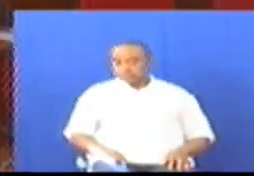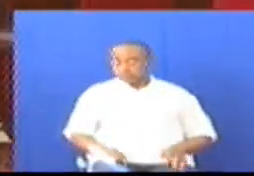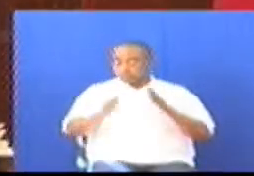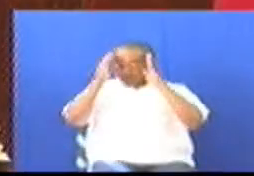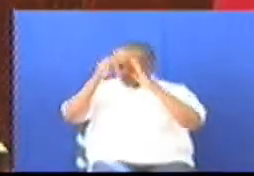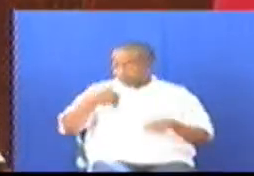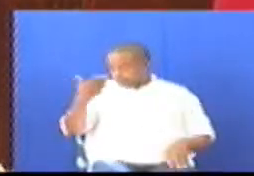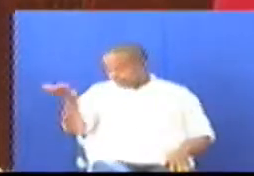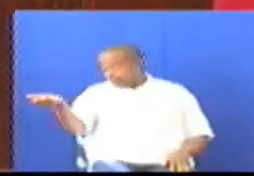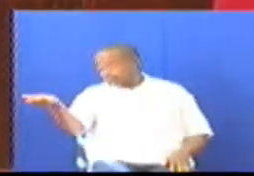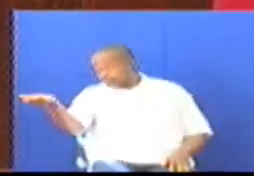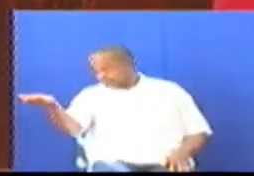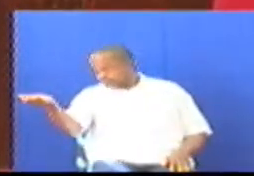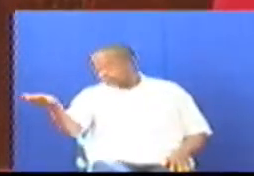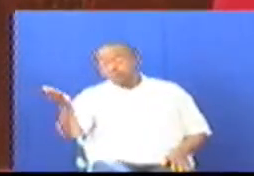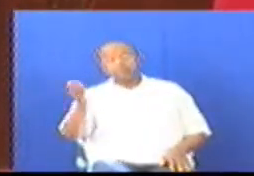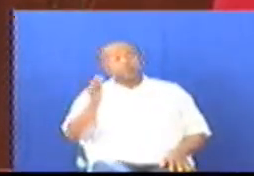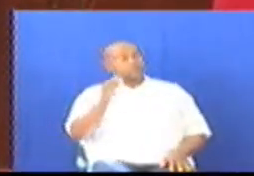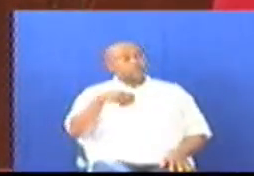tangu mwaka